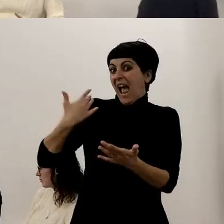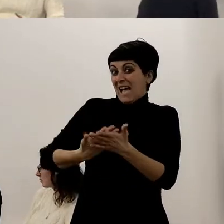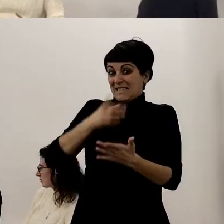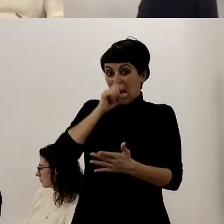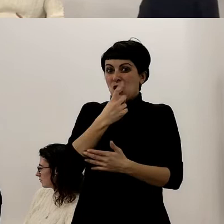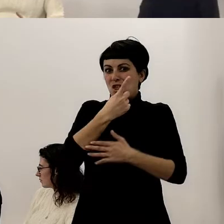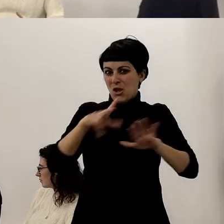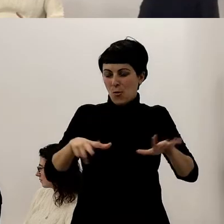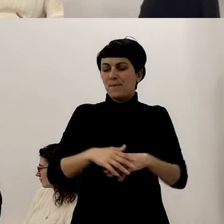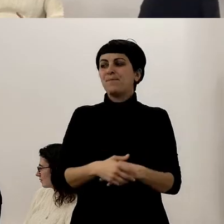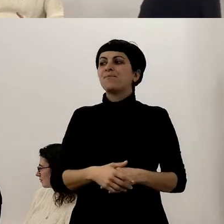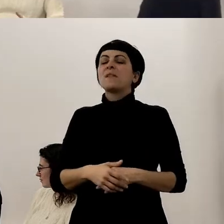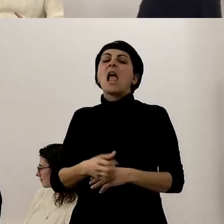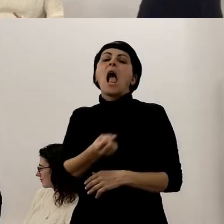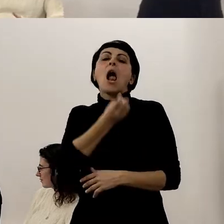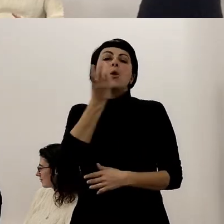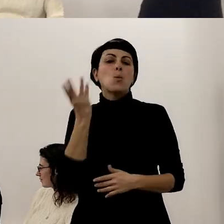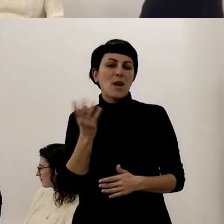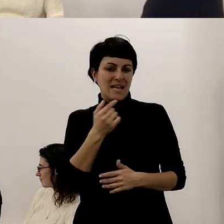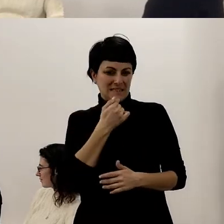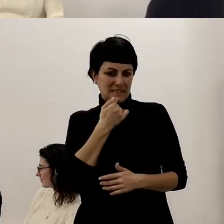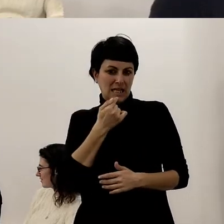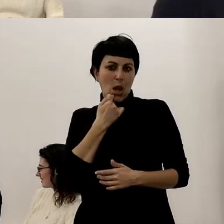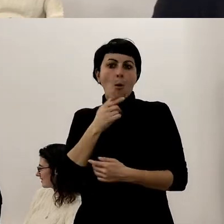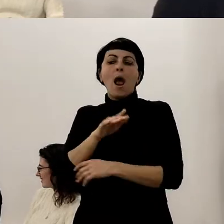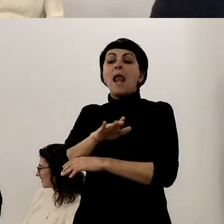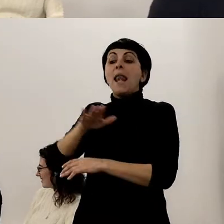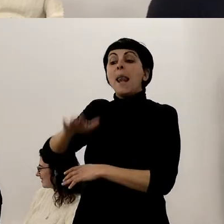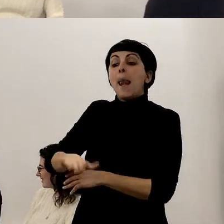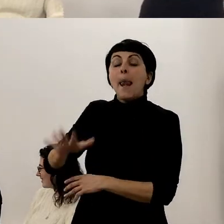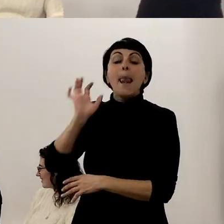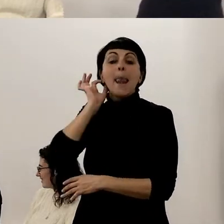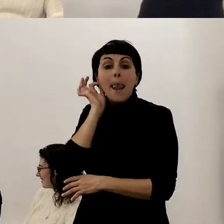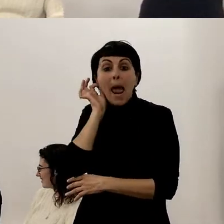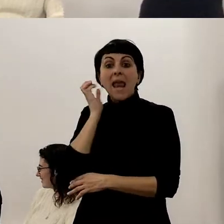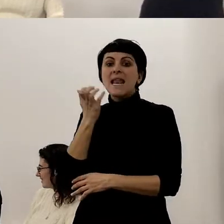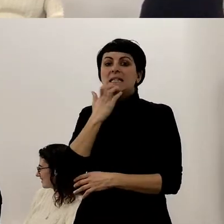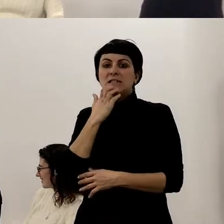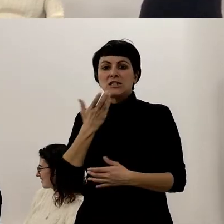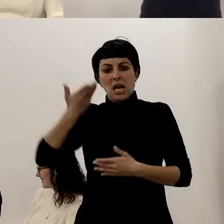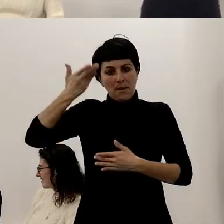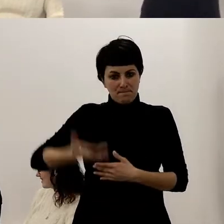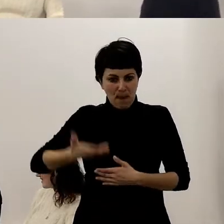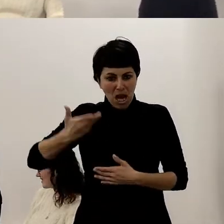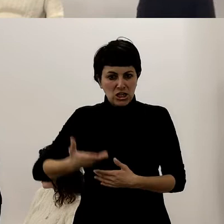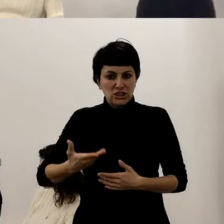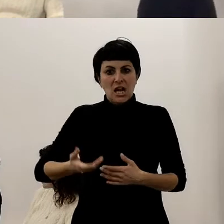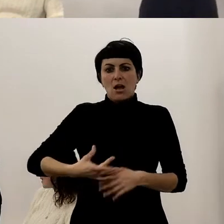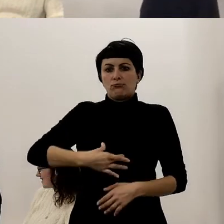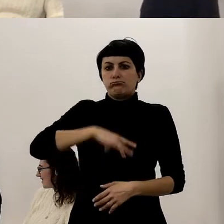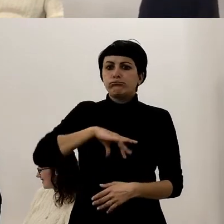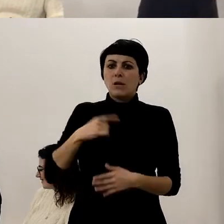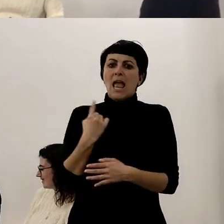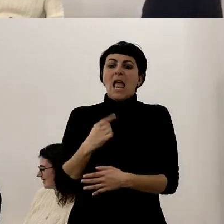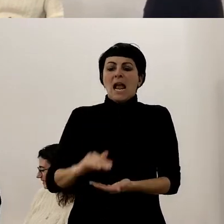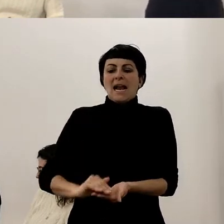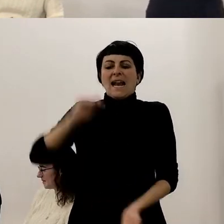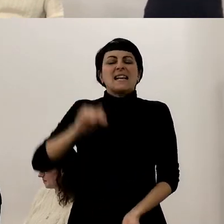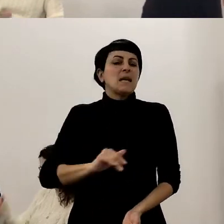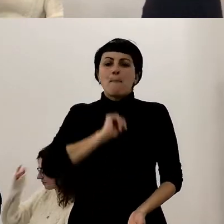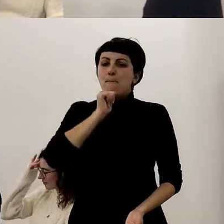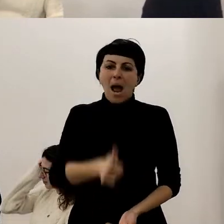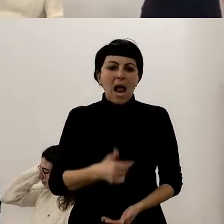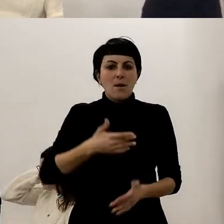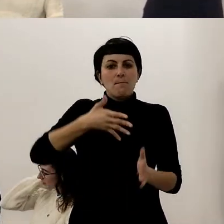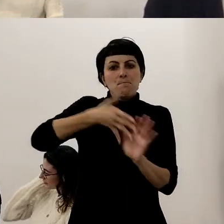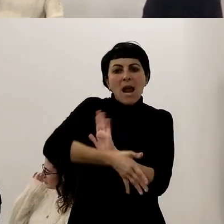diu, no creixerà tan bé perquè l'esquena se li encorba. Que jo com que no soc ni físic ni esteu per tenir coses d'aquestes, no ho sé,